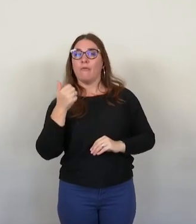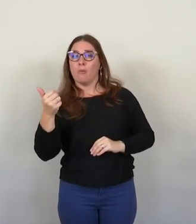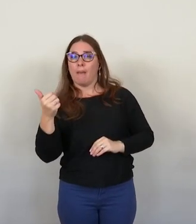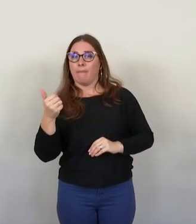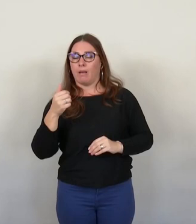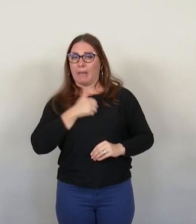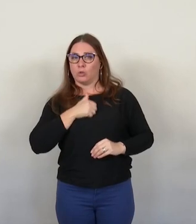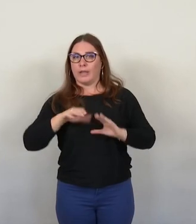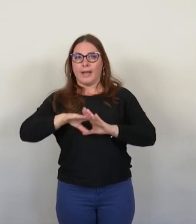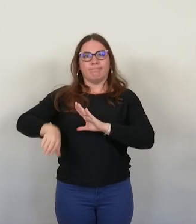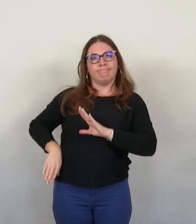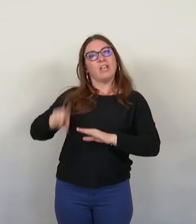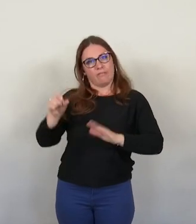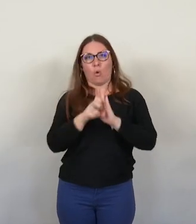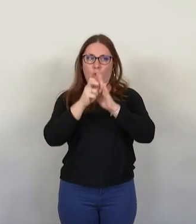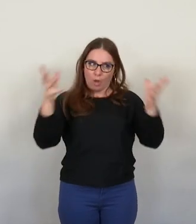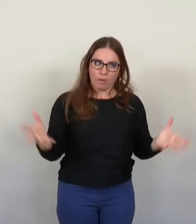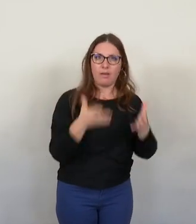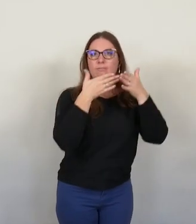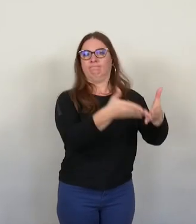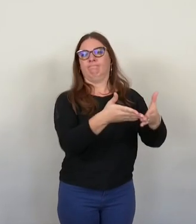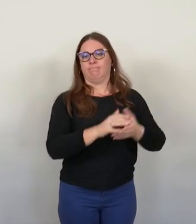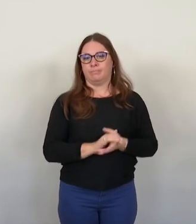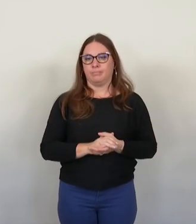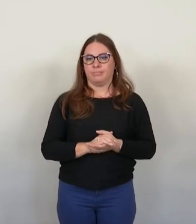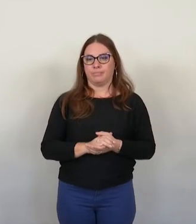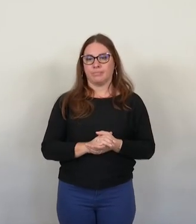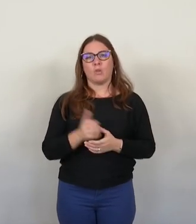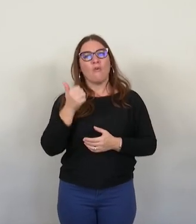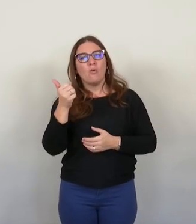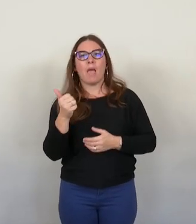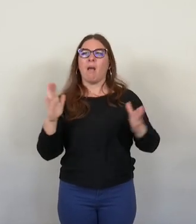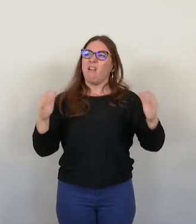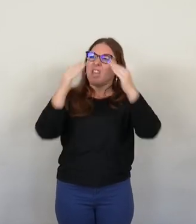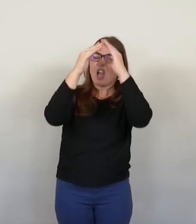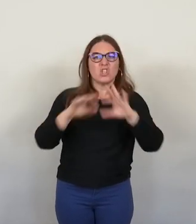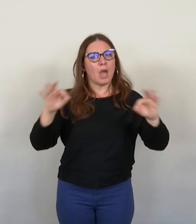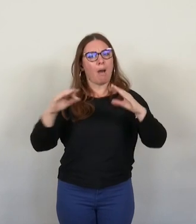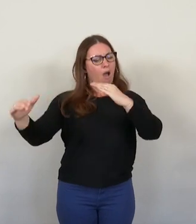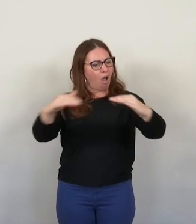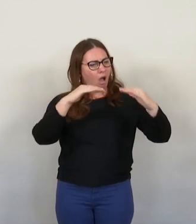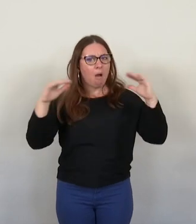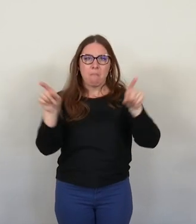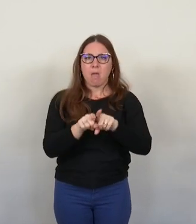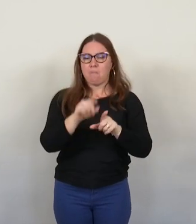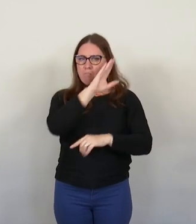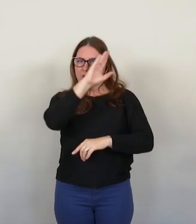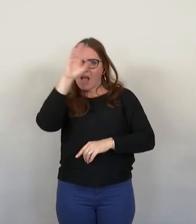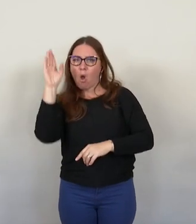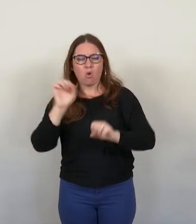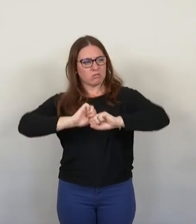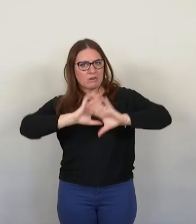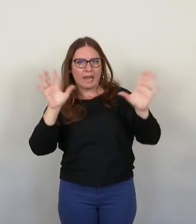personnelles nous qui pensions que vous ne juriez que par l'horizontalité la transversalité la polyvalence et